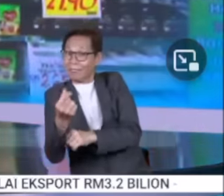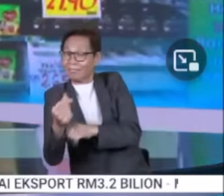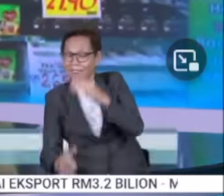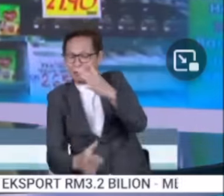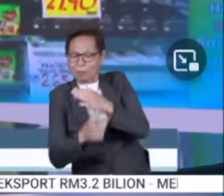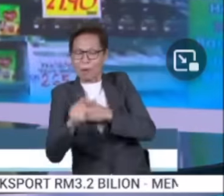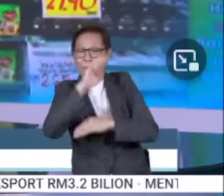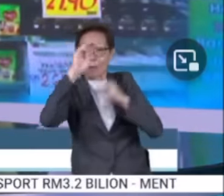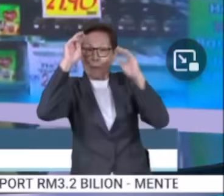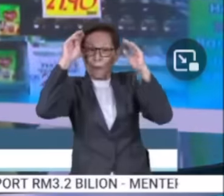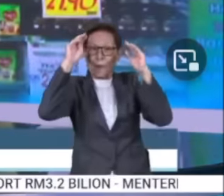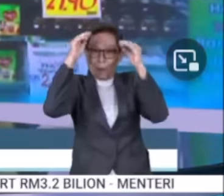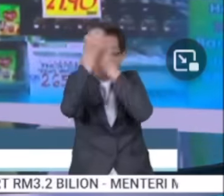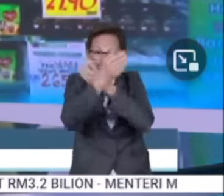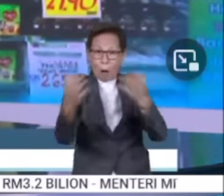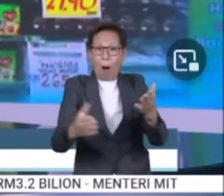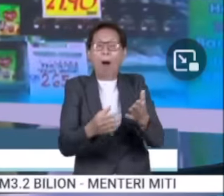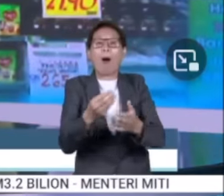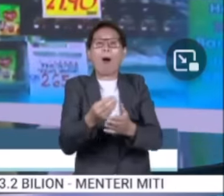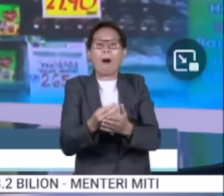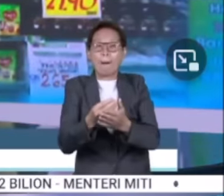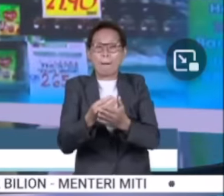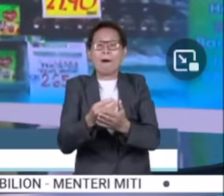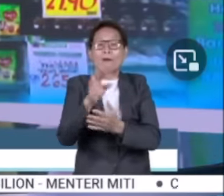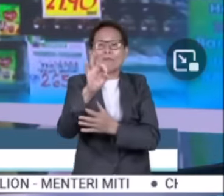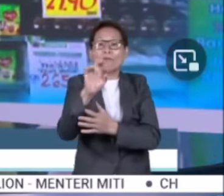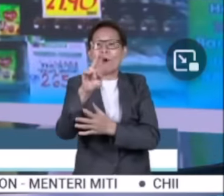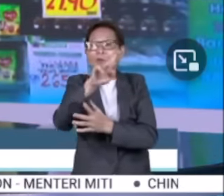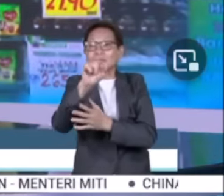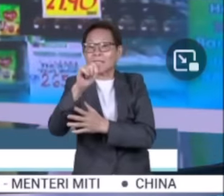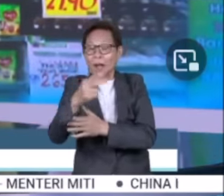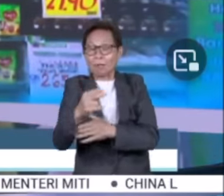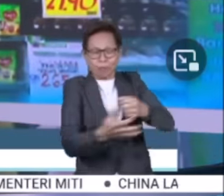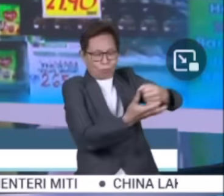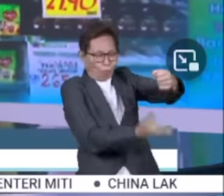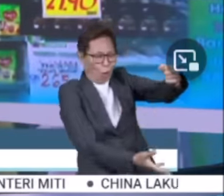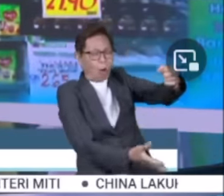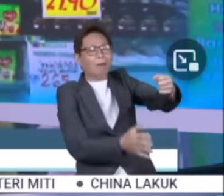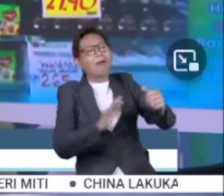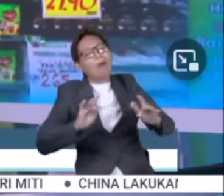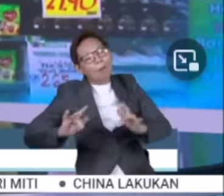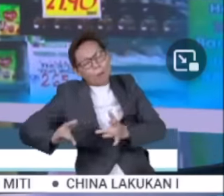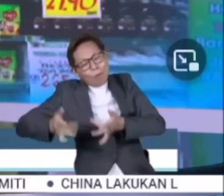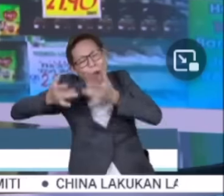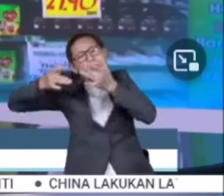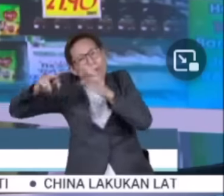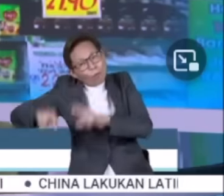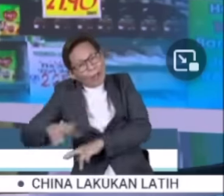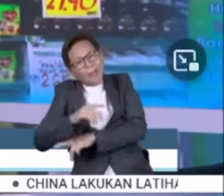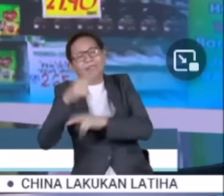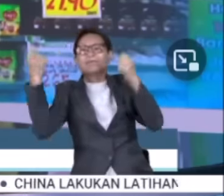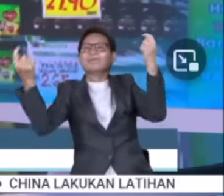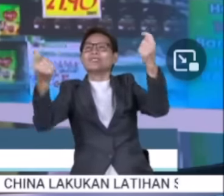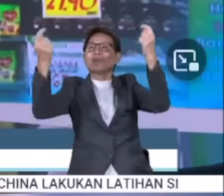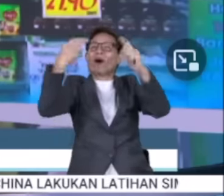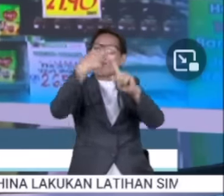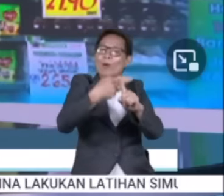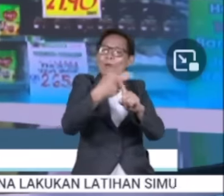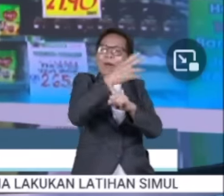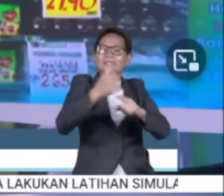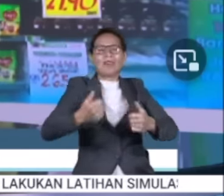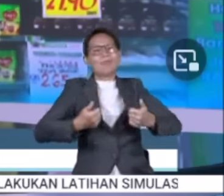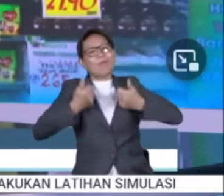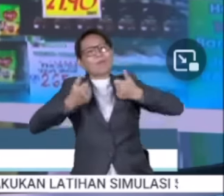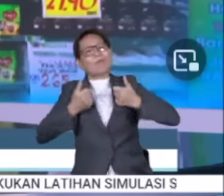Menteri Perdagangan Dalam Negeri dan Kos Sara Hidup, Fuzia Saleh berkata, peruntukan berkenaan meringankan beban rakyat sempena Ramadan dan